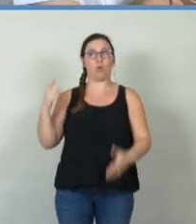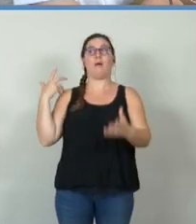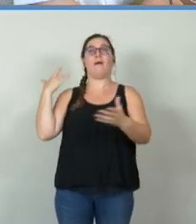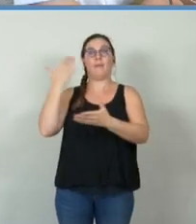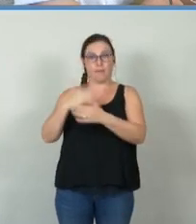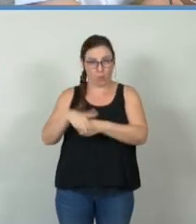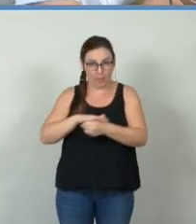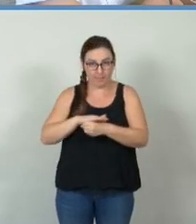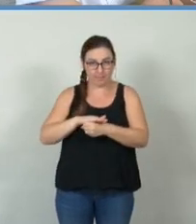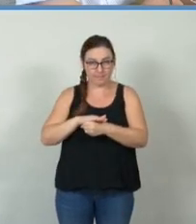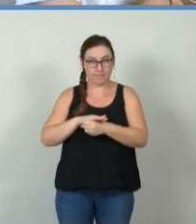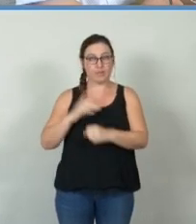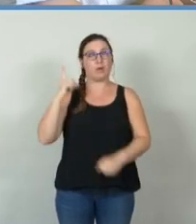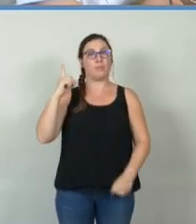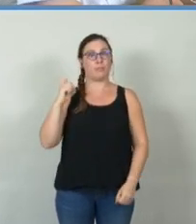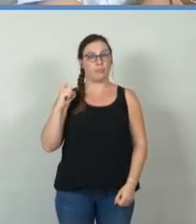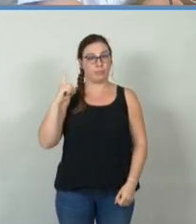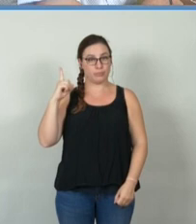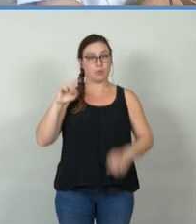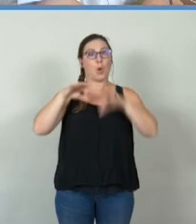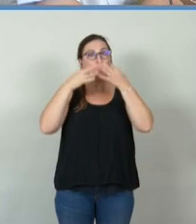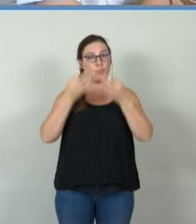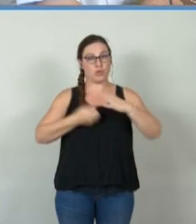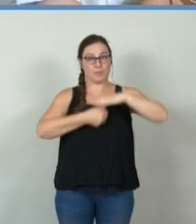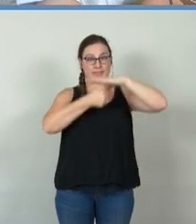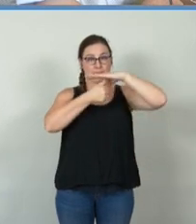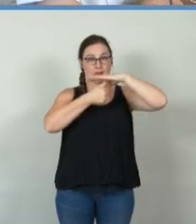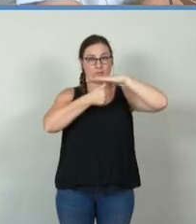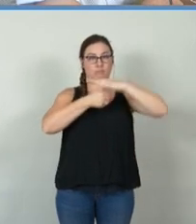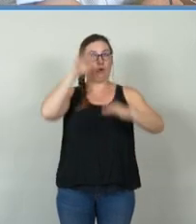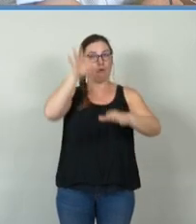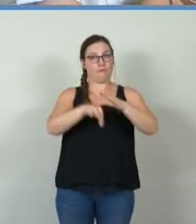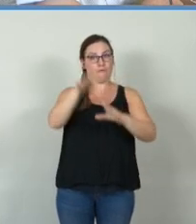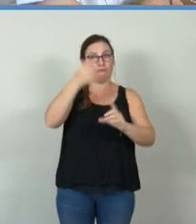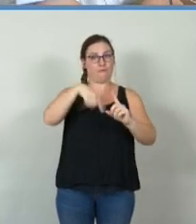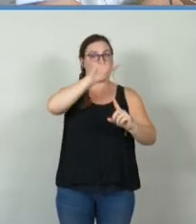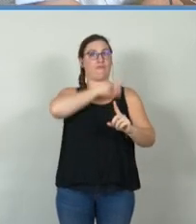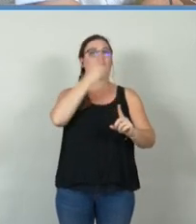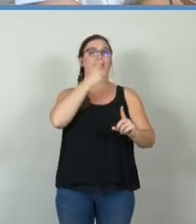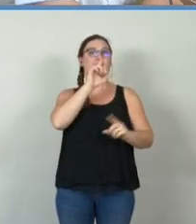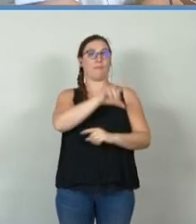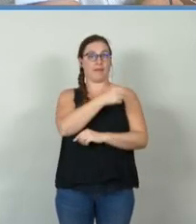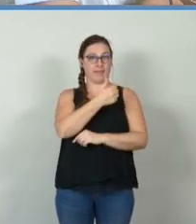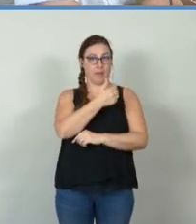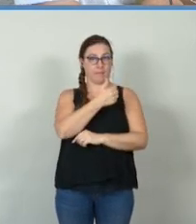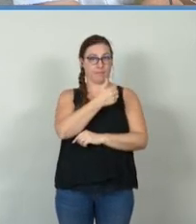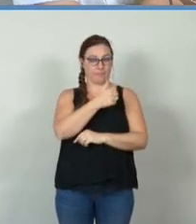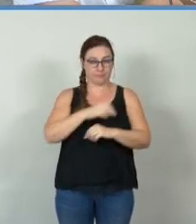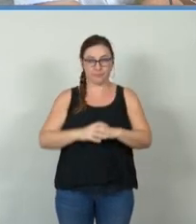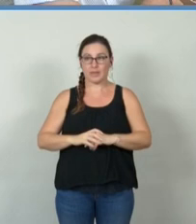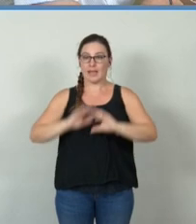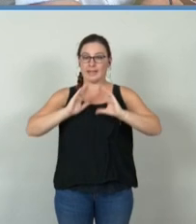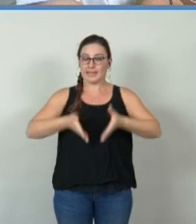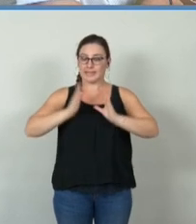depuis le budget principal qui a été voté en décembre 2021 et puis les deux décisions